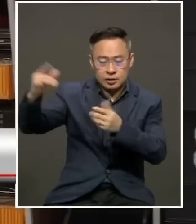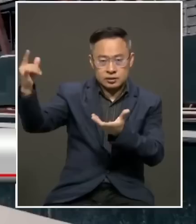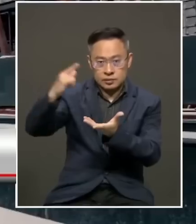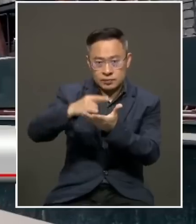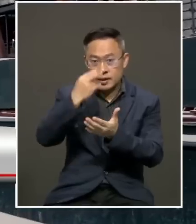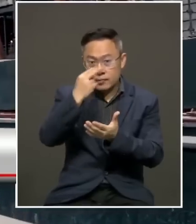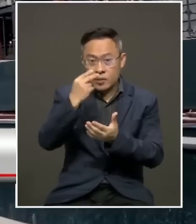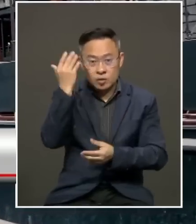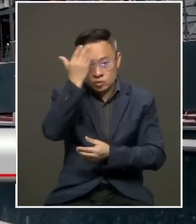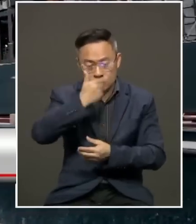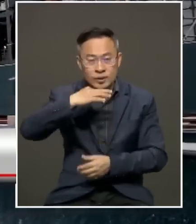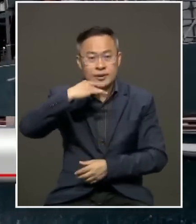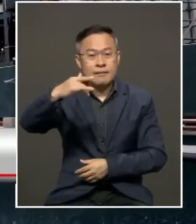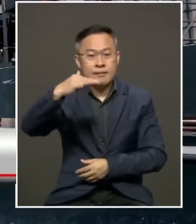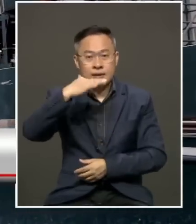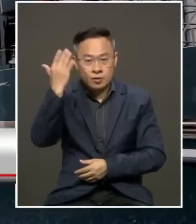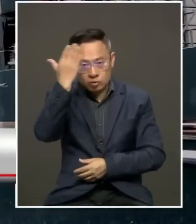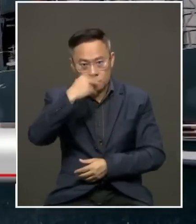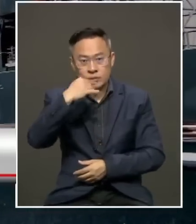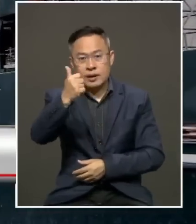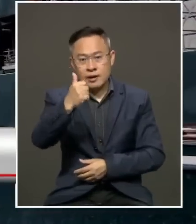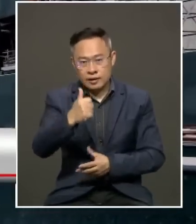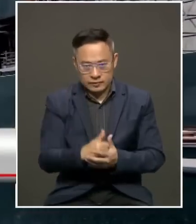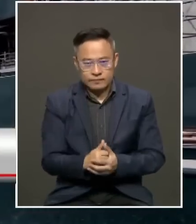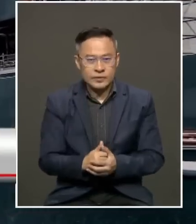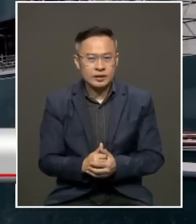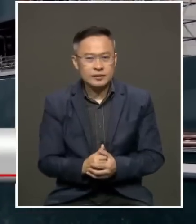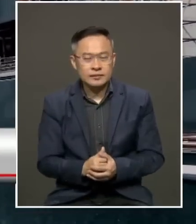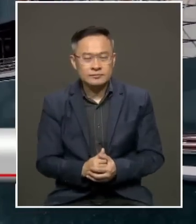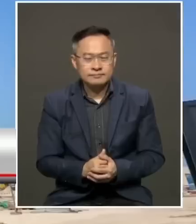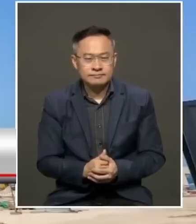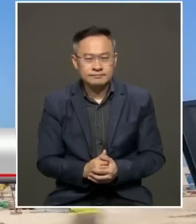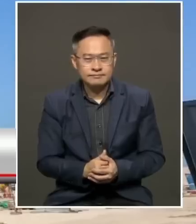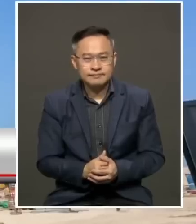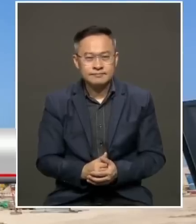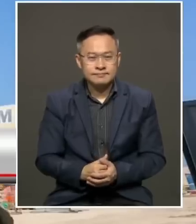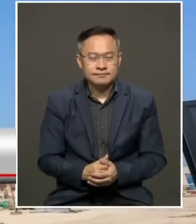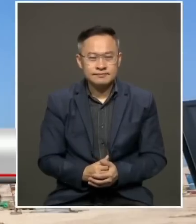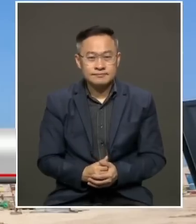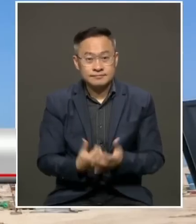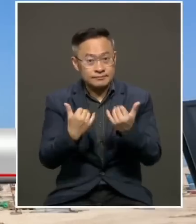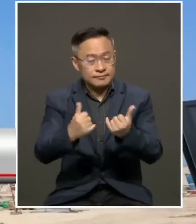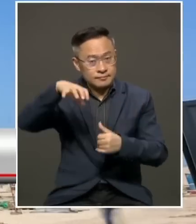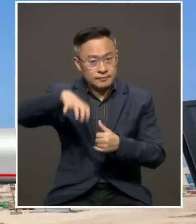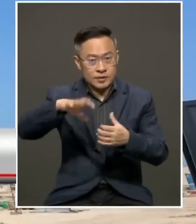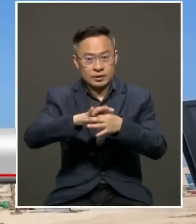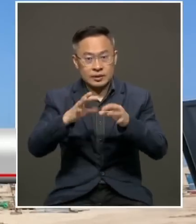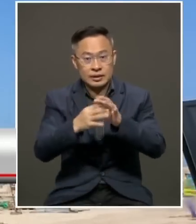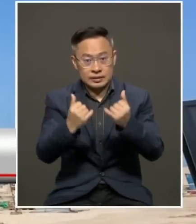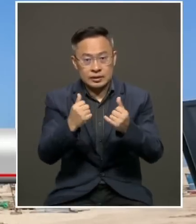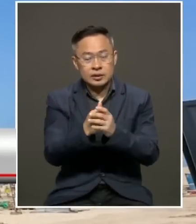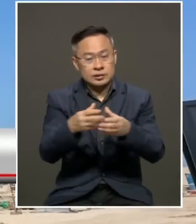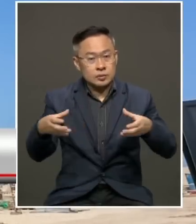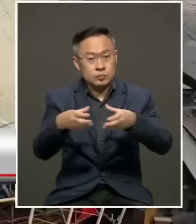ทัศนียภาพทิวทัศน์อันน่าทึ่งตึกระฟ้าในย่านเวสต์เบย์อย่างชัดเจนนั่นเองนะคะซึ่งสนามกีฬาแห่งนี้ก็จะใช้